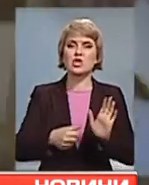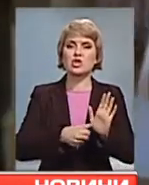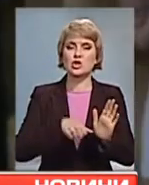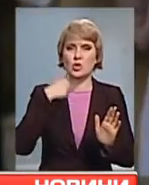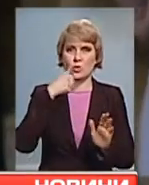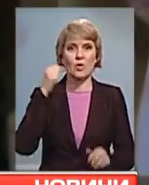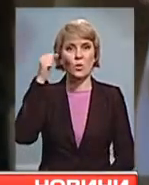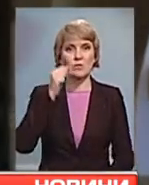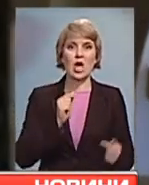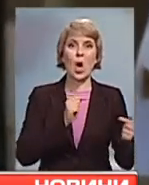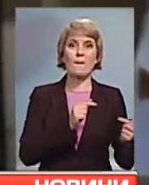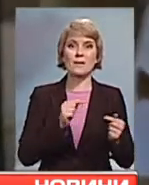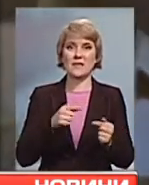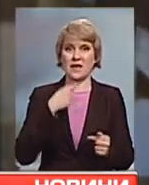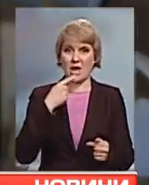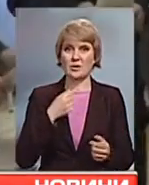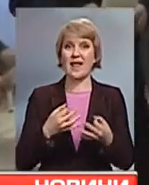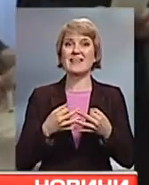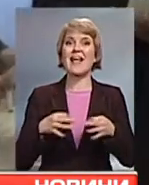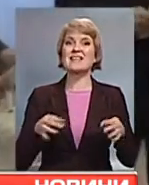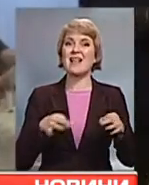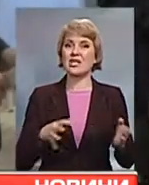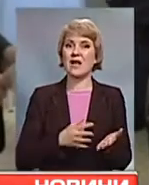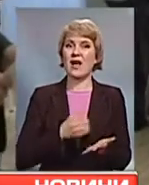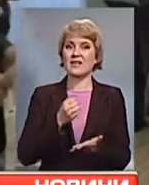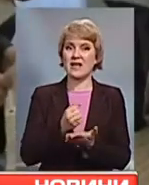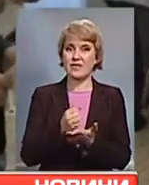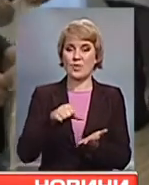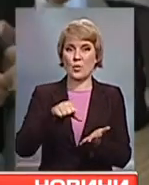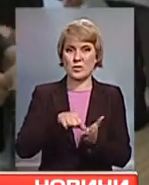опозиціонери кажуть, незалежних претендентів до участі у виборах не допускають.